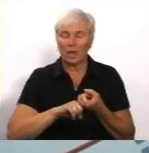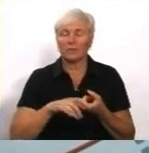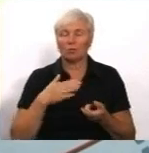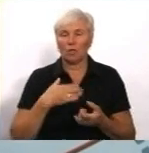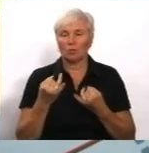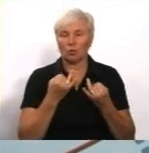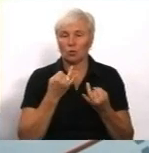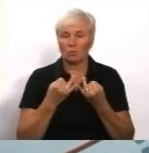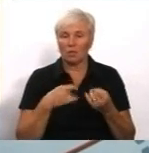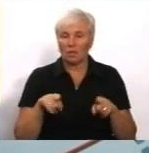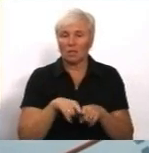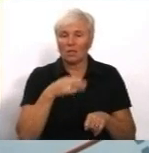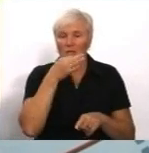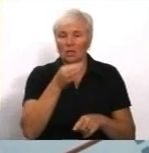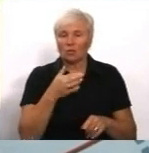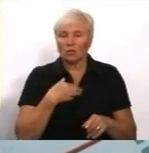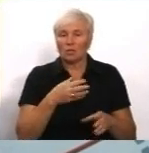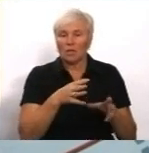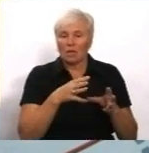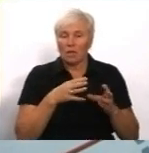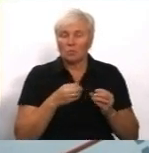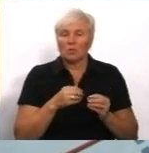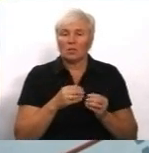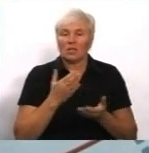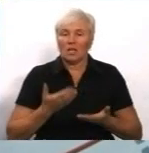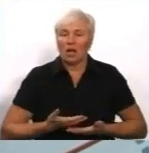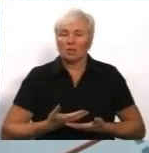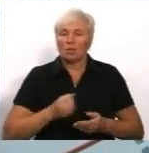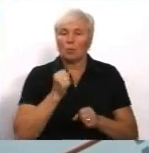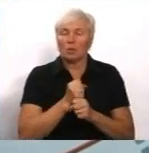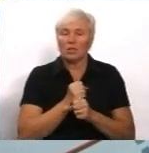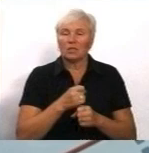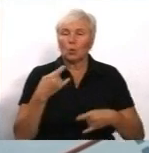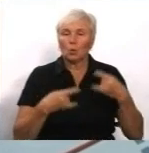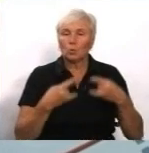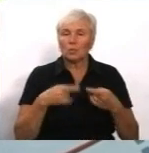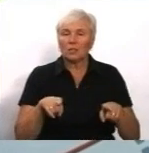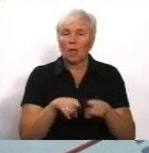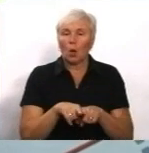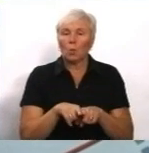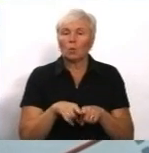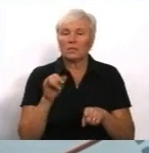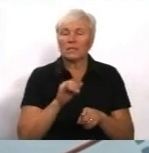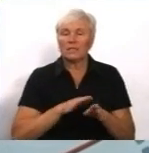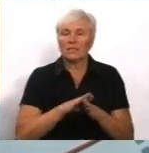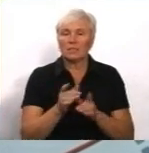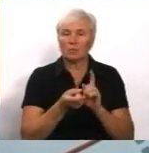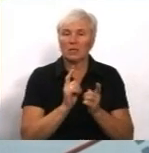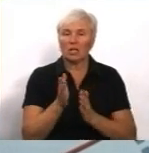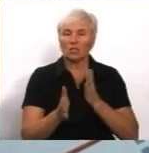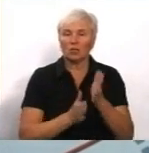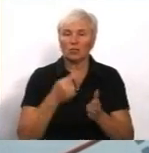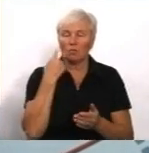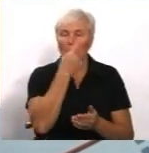Також зазначу, що сьогодні разом із командою «Звітів наживо» працює у студії також і здійснює переклад жестовою мовою